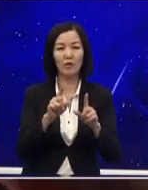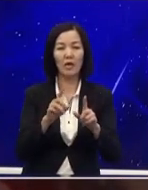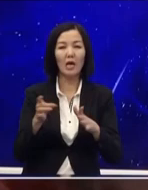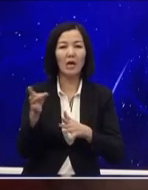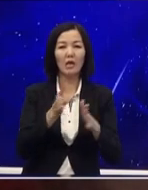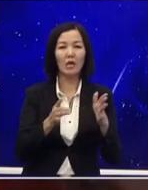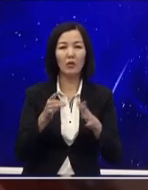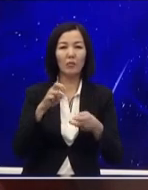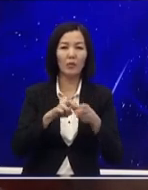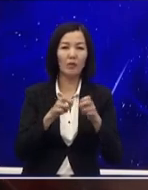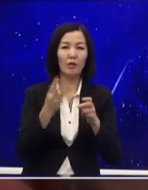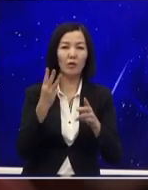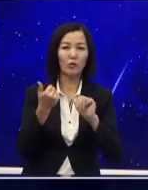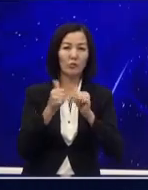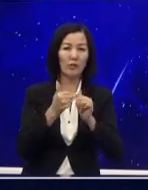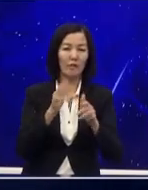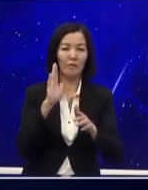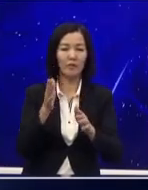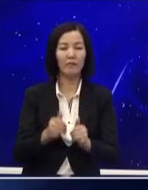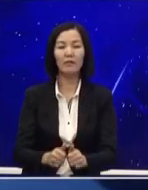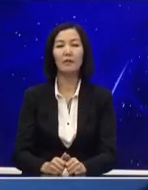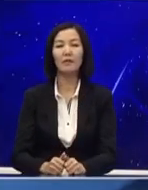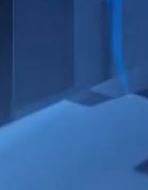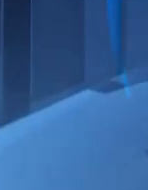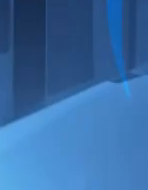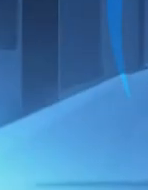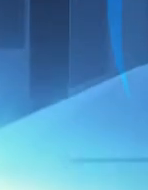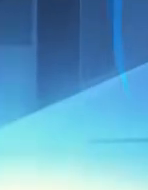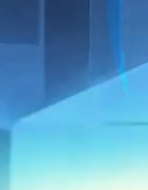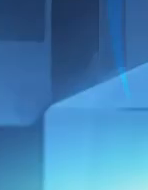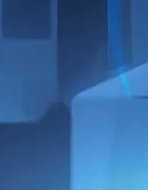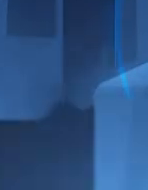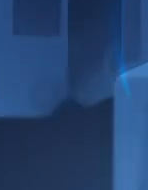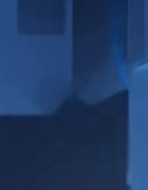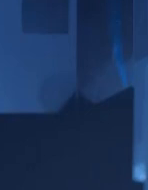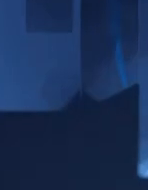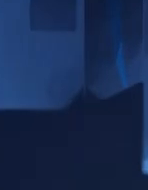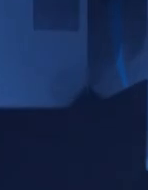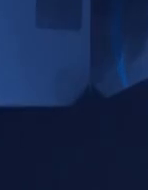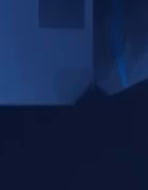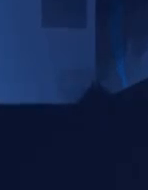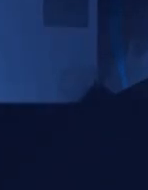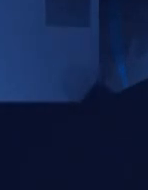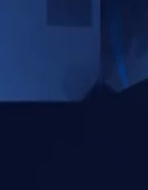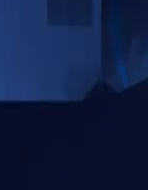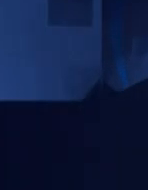области, где есть проблема трехсменного образования. Алексей Цюн, Уржан Муканов, Яси Дюсенбек, телеканал ЖТСУ.